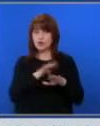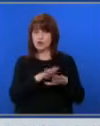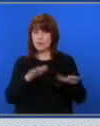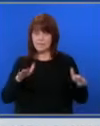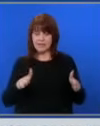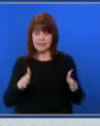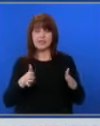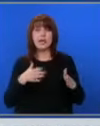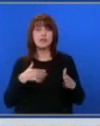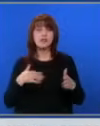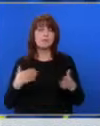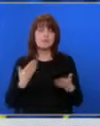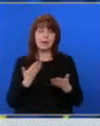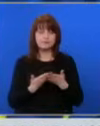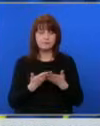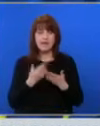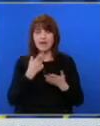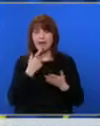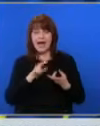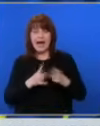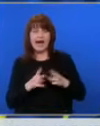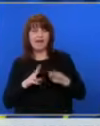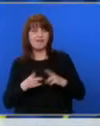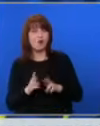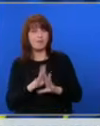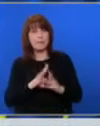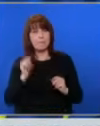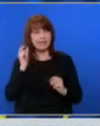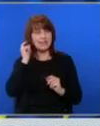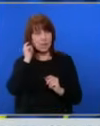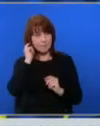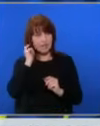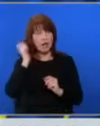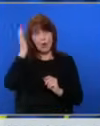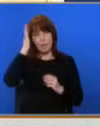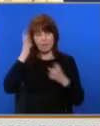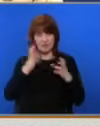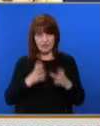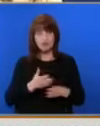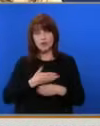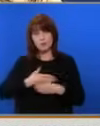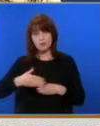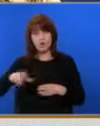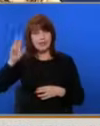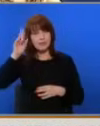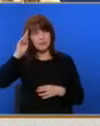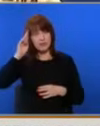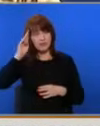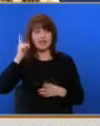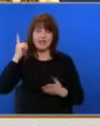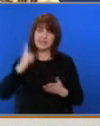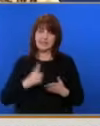обсъждане реформи, а не имена. Правителството ще продължи да изпълнява задълженията си. По-рано днес, след като